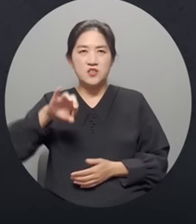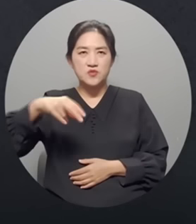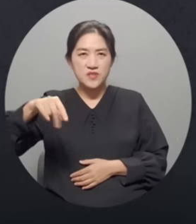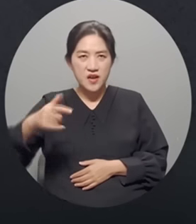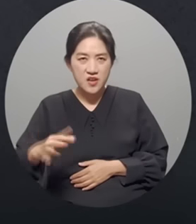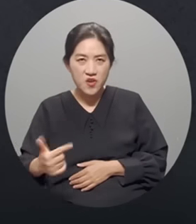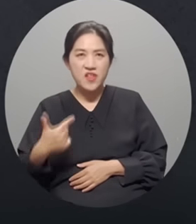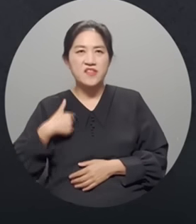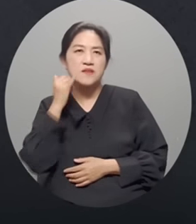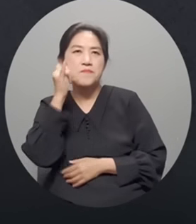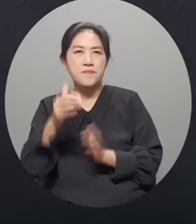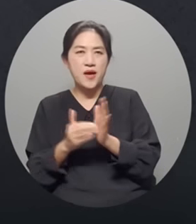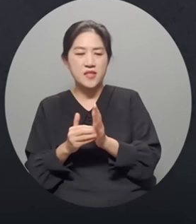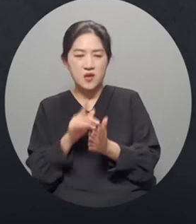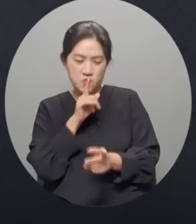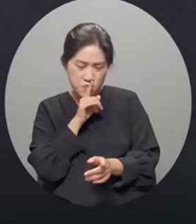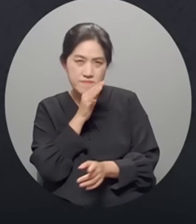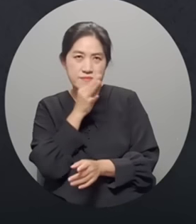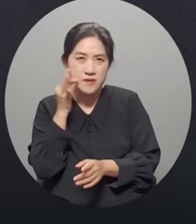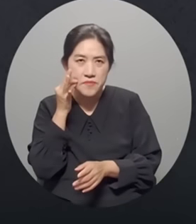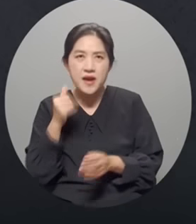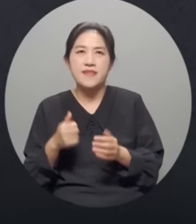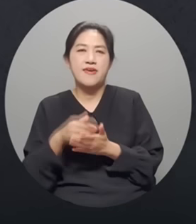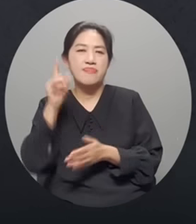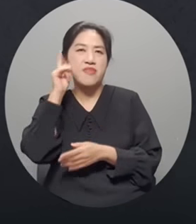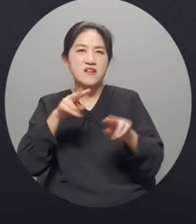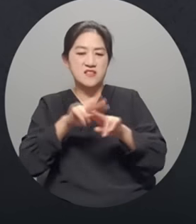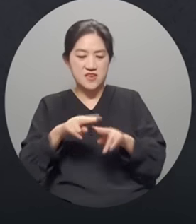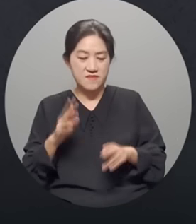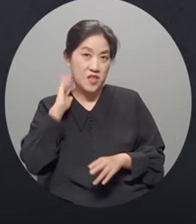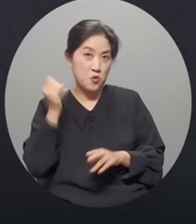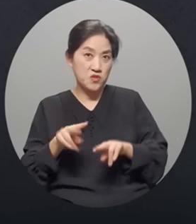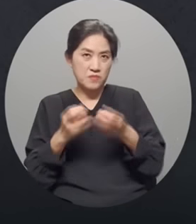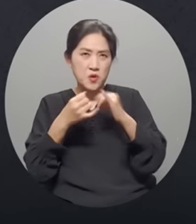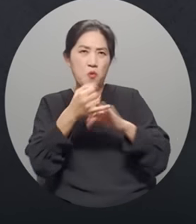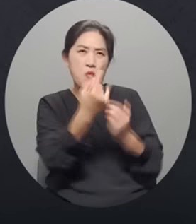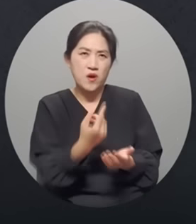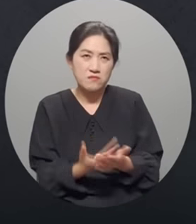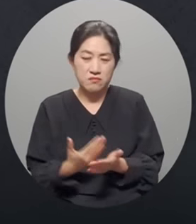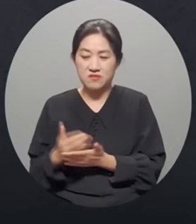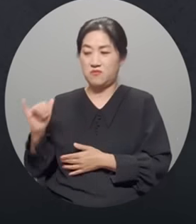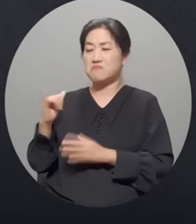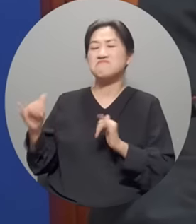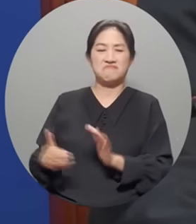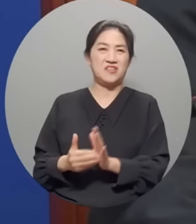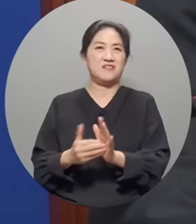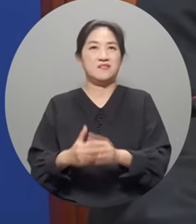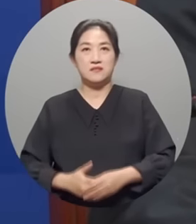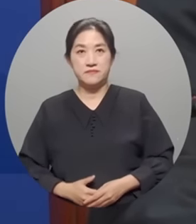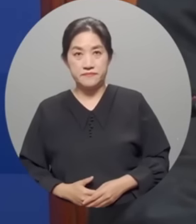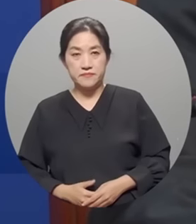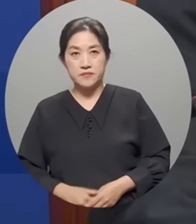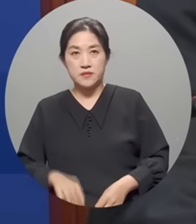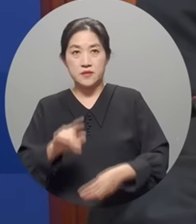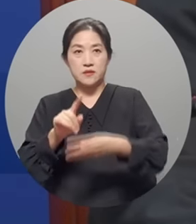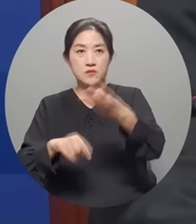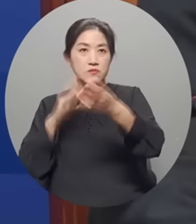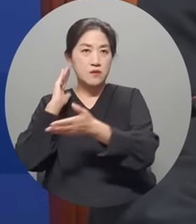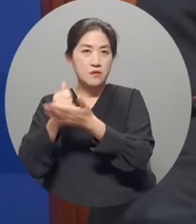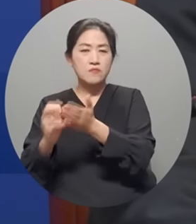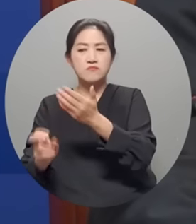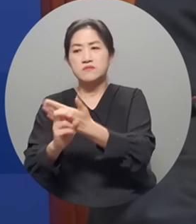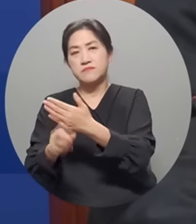윤상현이한테 전화했습니다. 보안 유지하시고 내일 취임식에 꼭 오십시오. 이렇게 전화 끊은 거야. 윤석열 대통령의